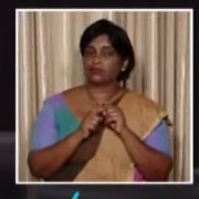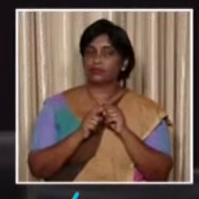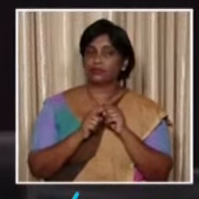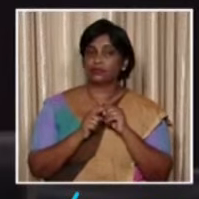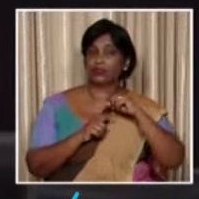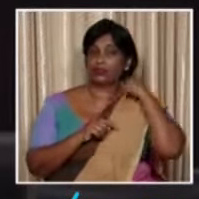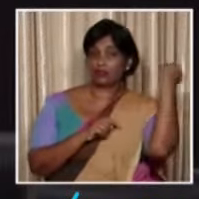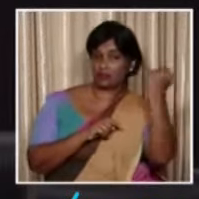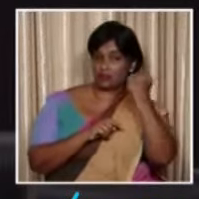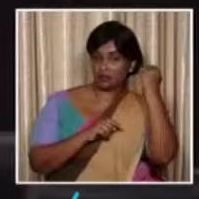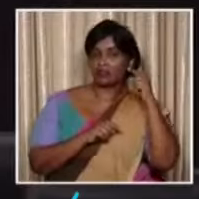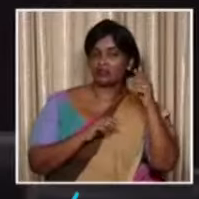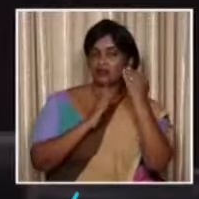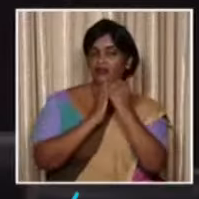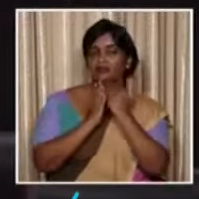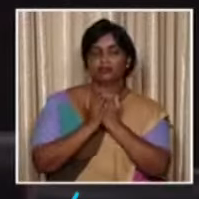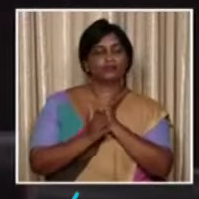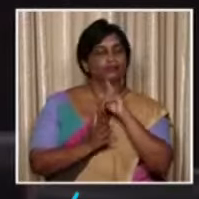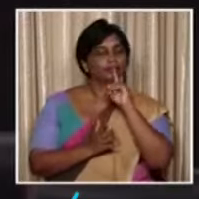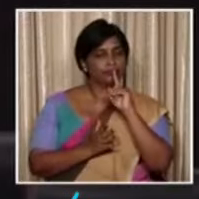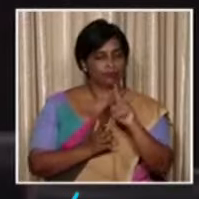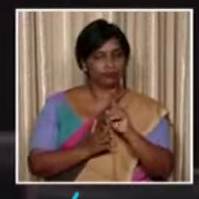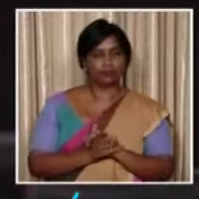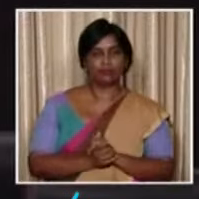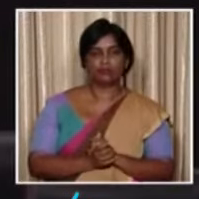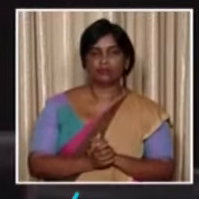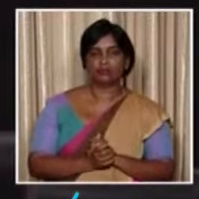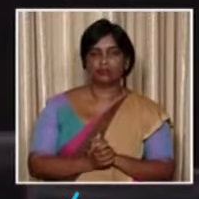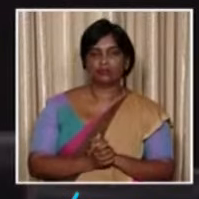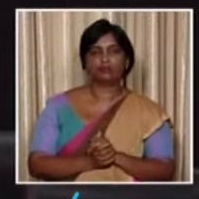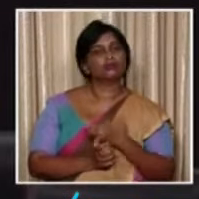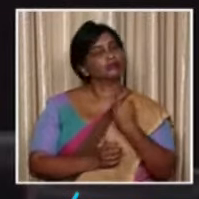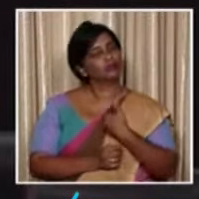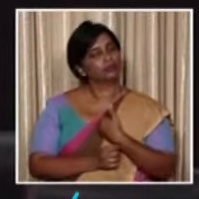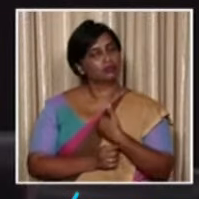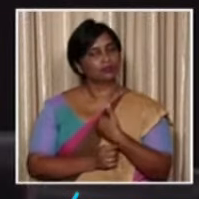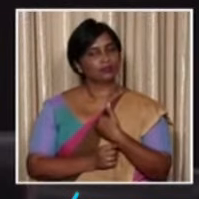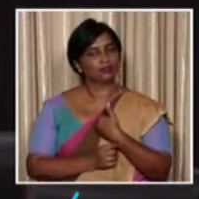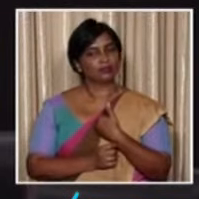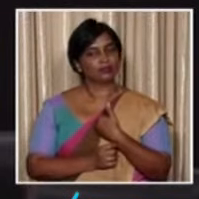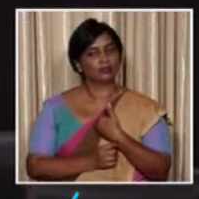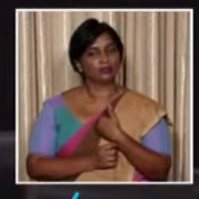रश्मि मुलत करुणु इद्रिपत कला ते मम